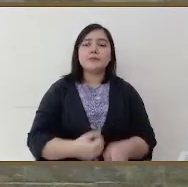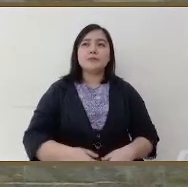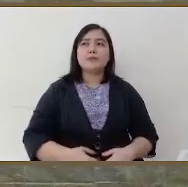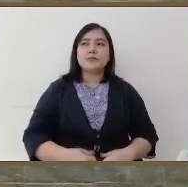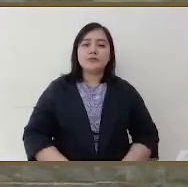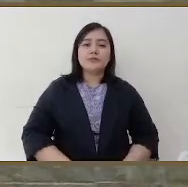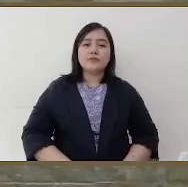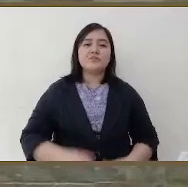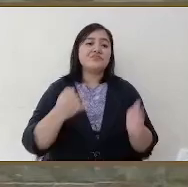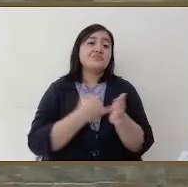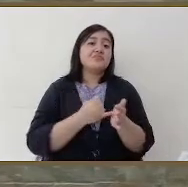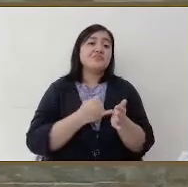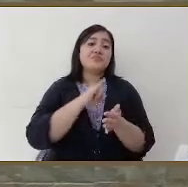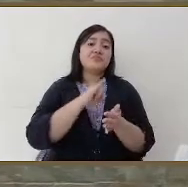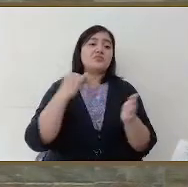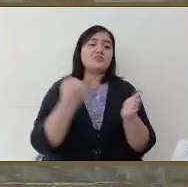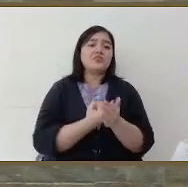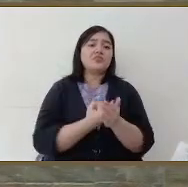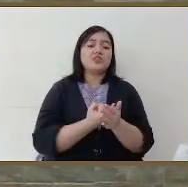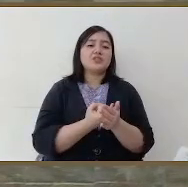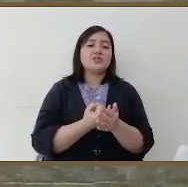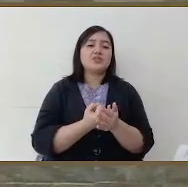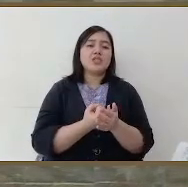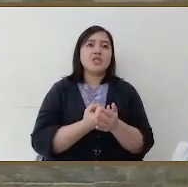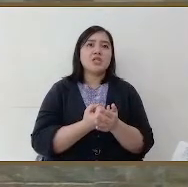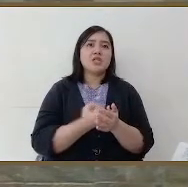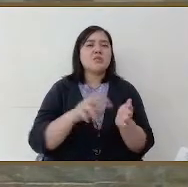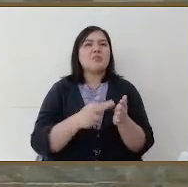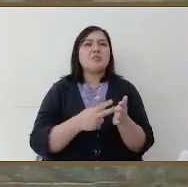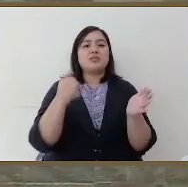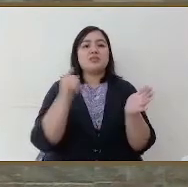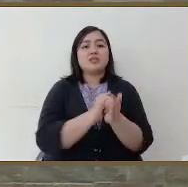gumaganti ka lamang sa kasalanan ng iyong anak.